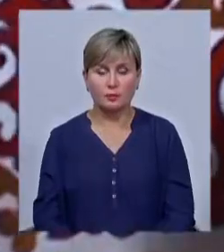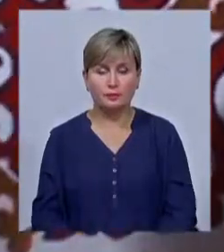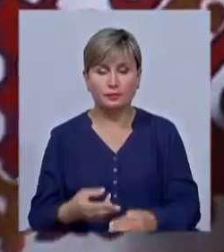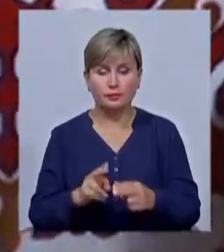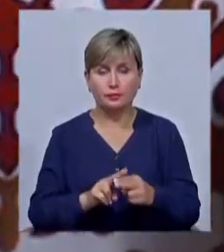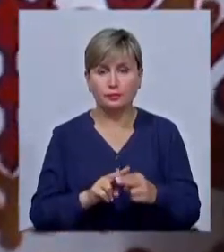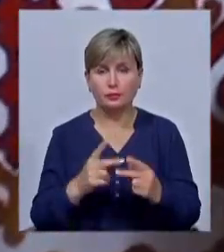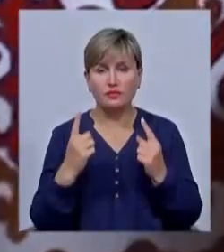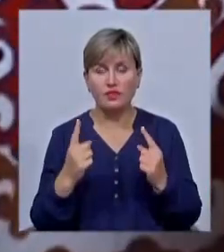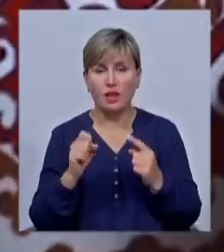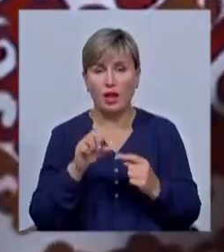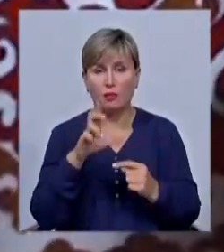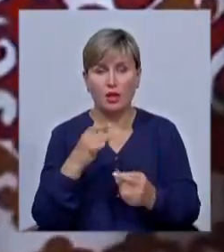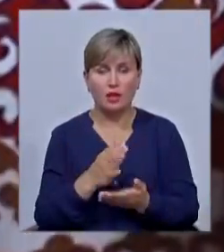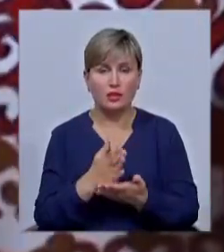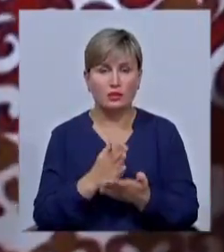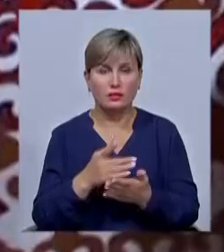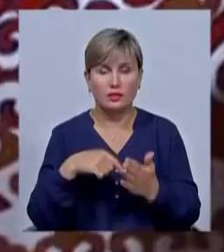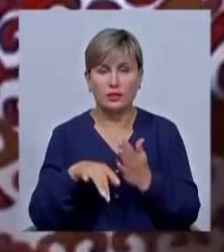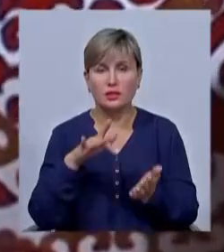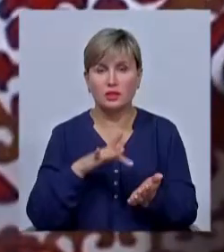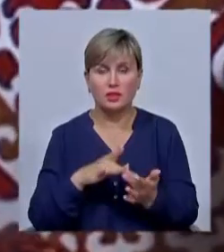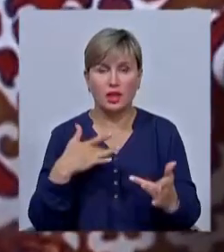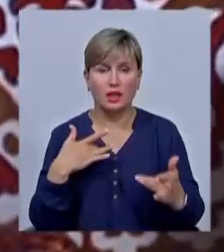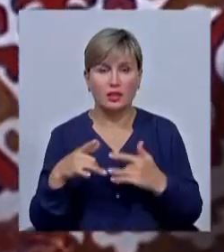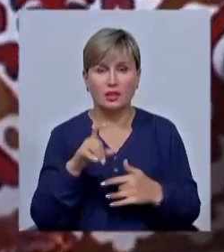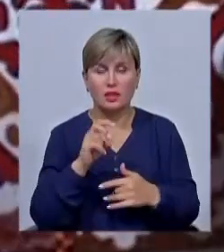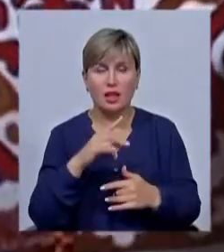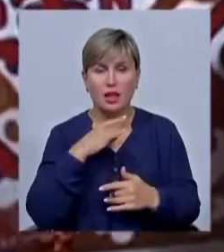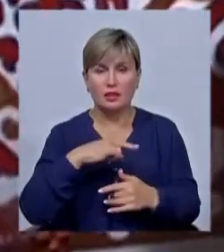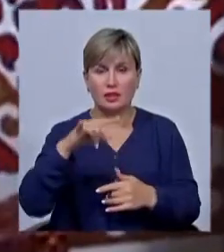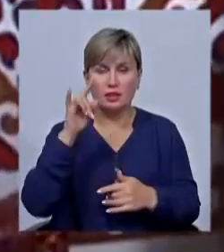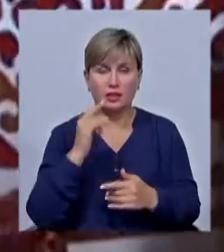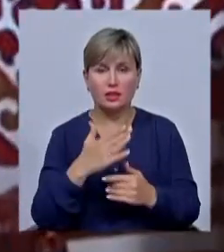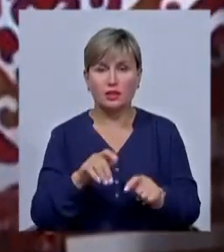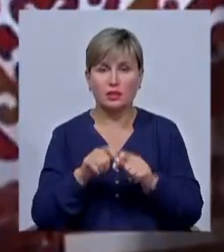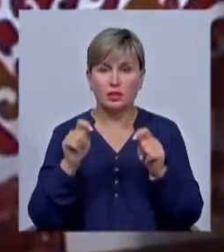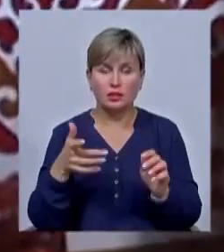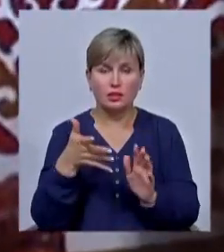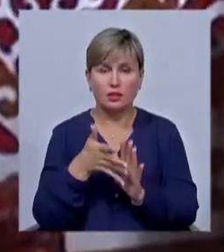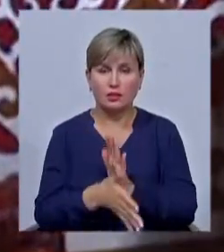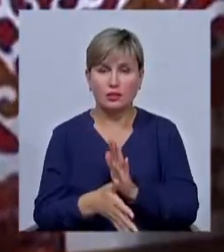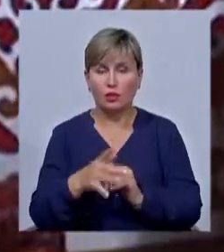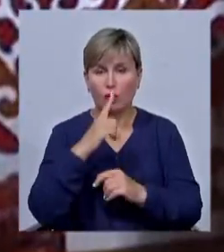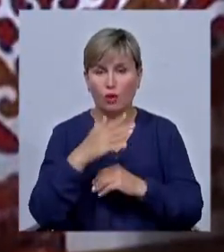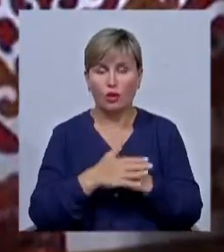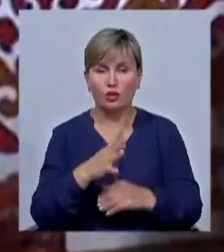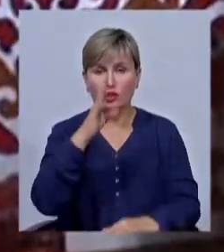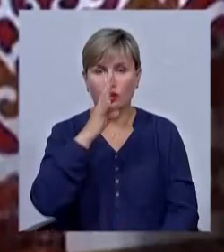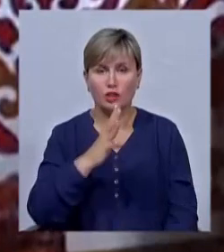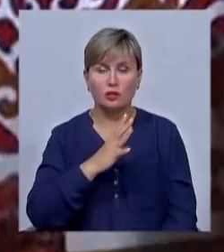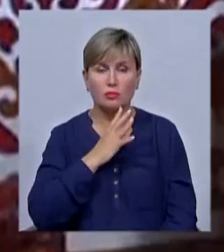скульптура великого абая расположена фойе центрального концертного зала kazakstan на ее создание у автора ушло четыре месяца